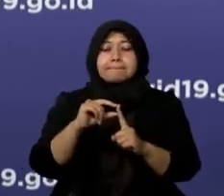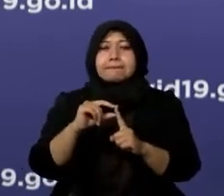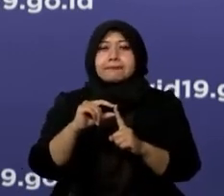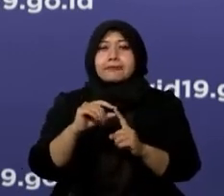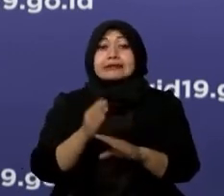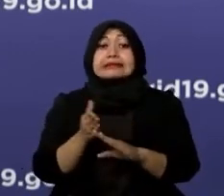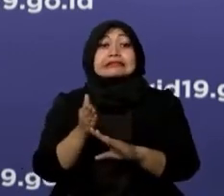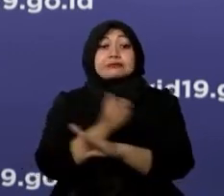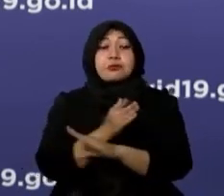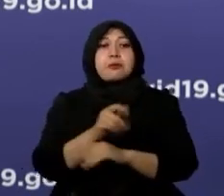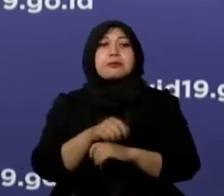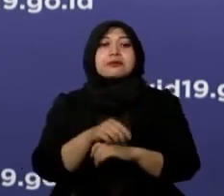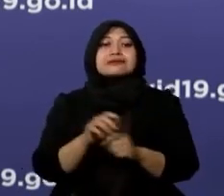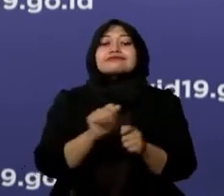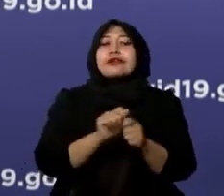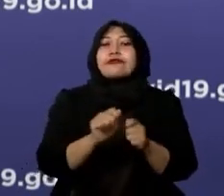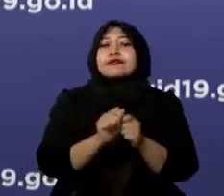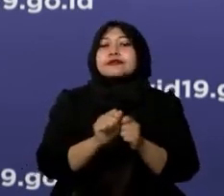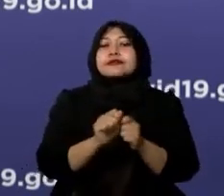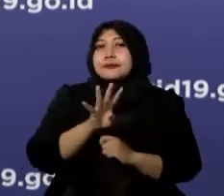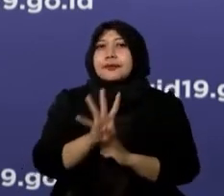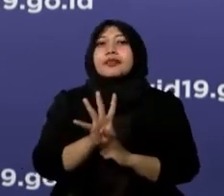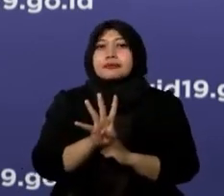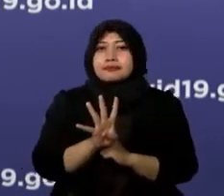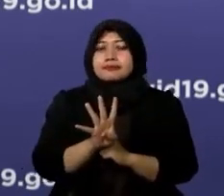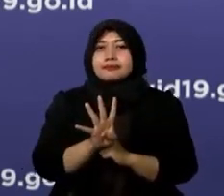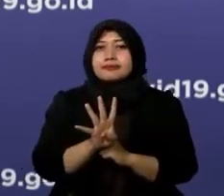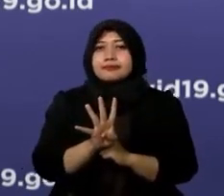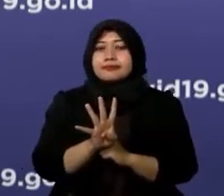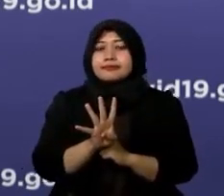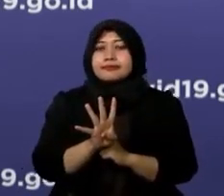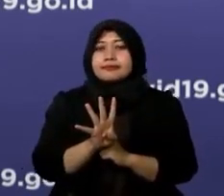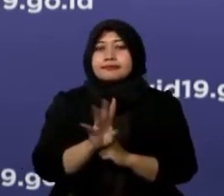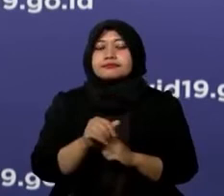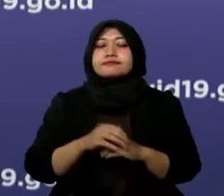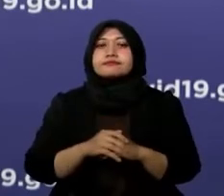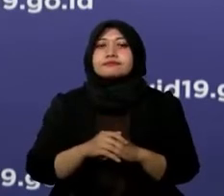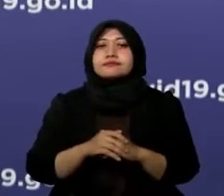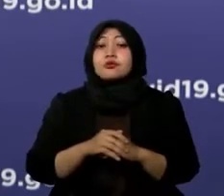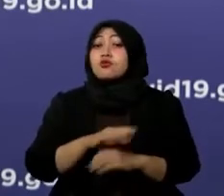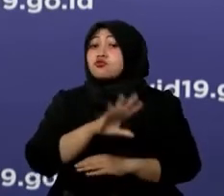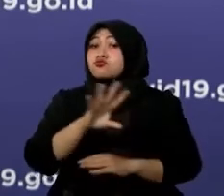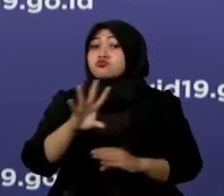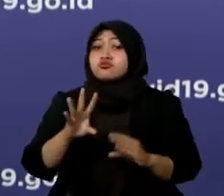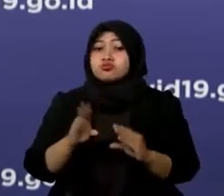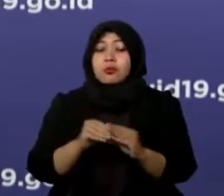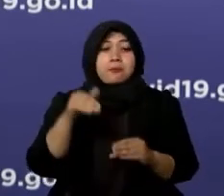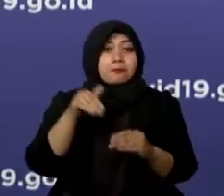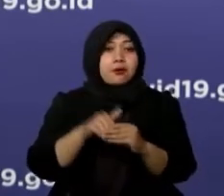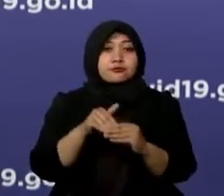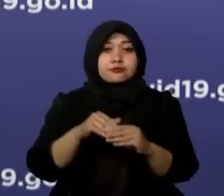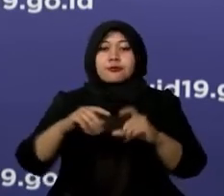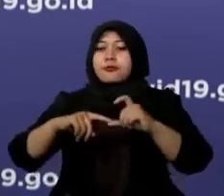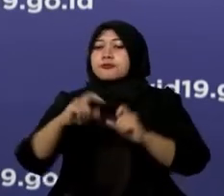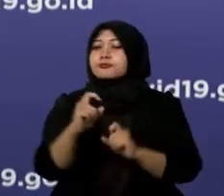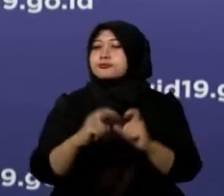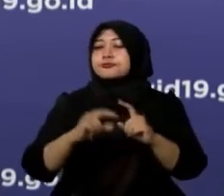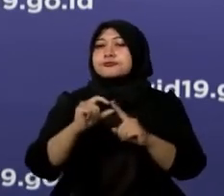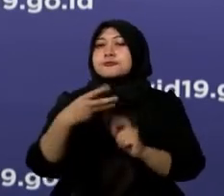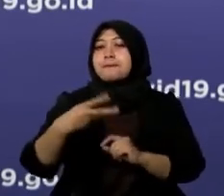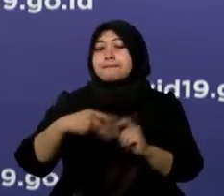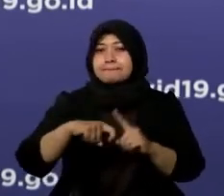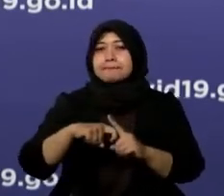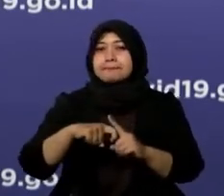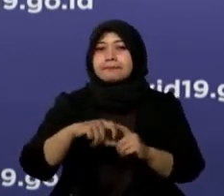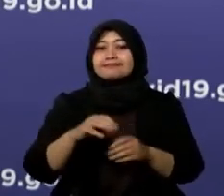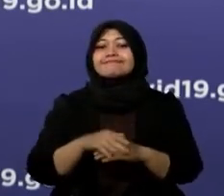terminologinya sebelumnya di revisi keempat, maka seluruhnya akan menjadi kasus suspek. Ini yang